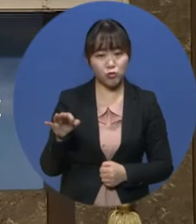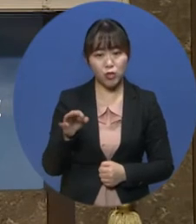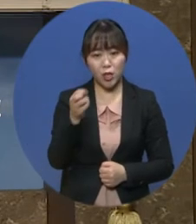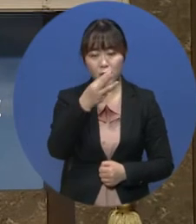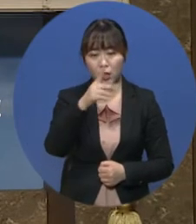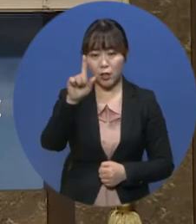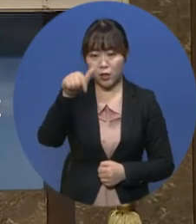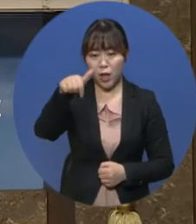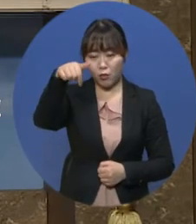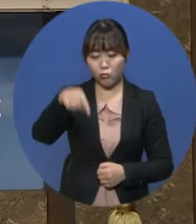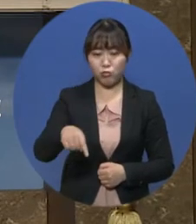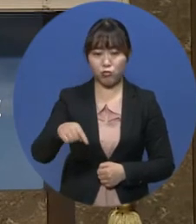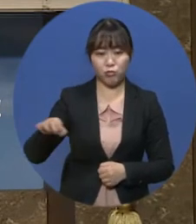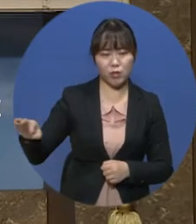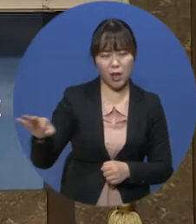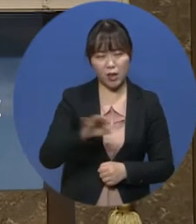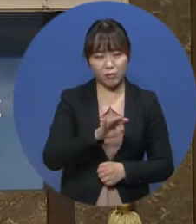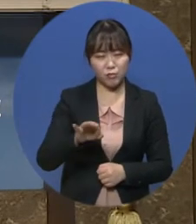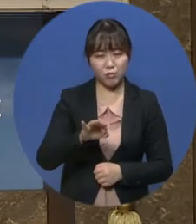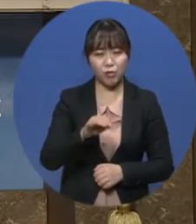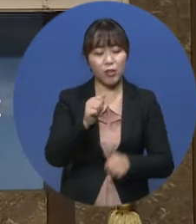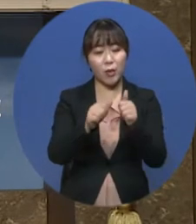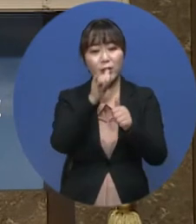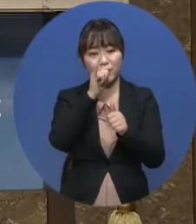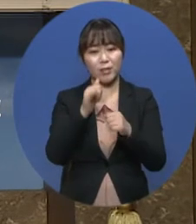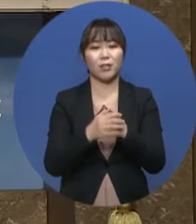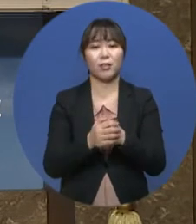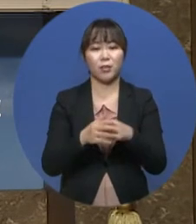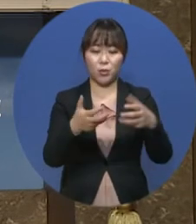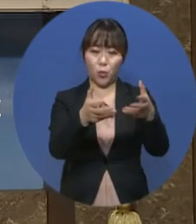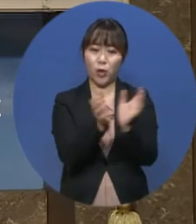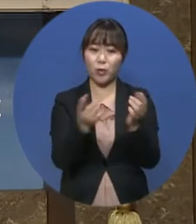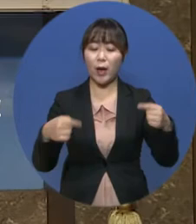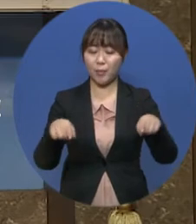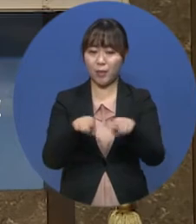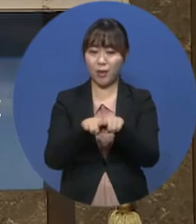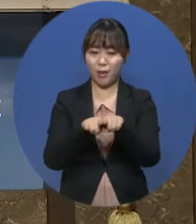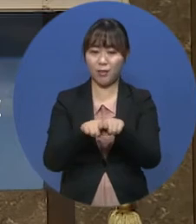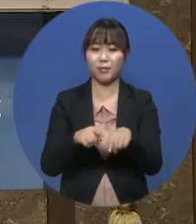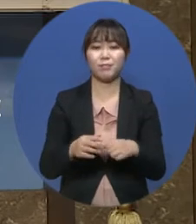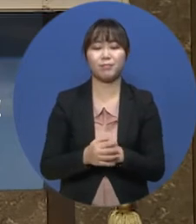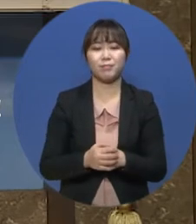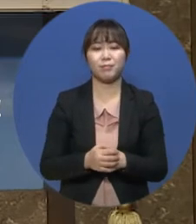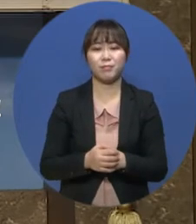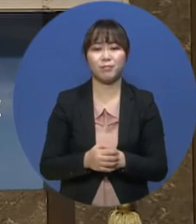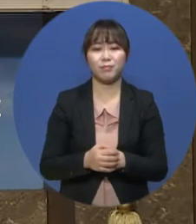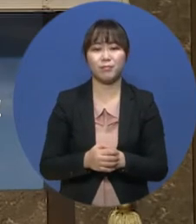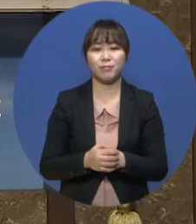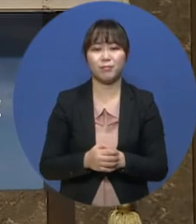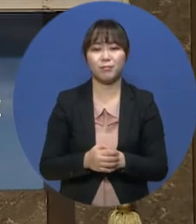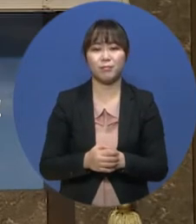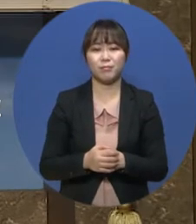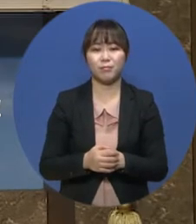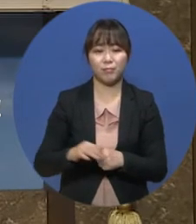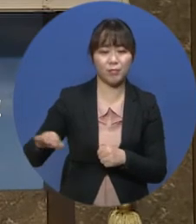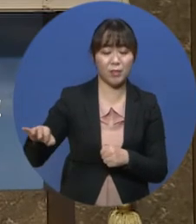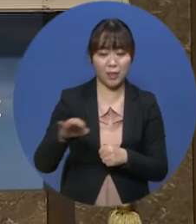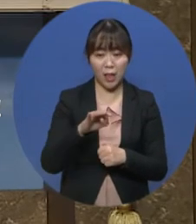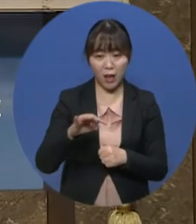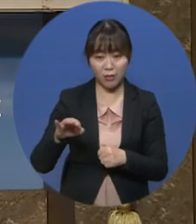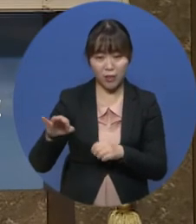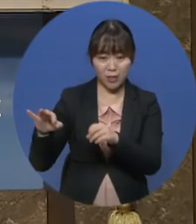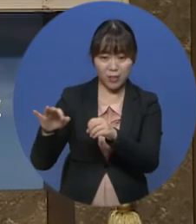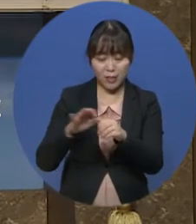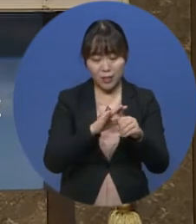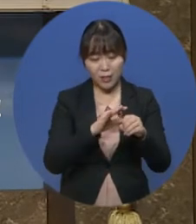뭐 대회를 해요 어 타부 동의 4 예 하고 같이 내 해서 어 탔고 대회를 해서